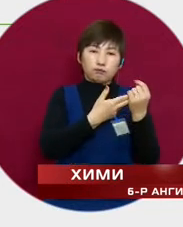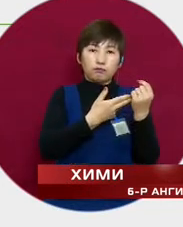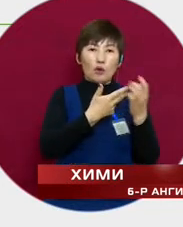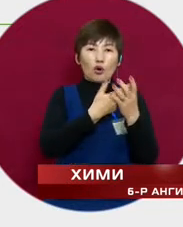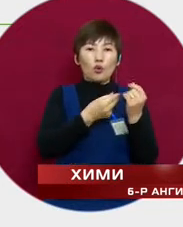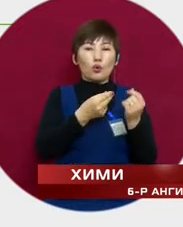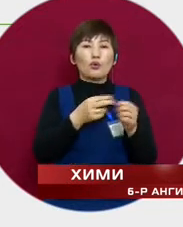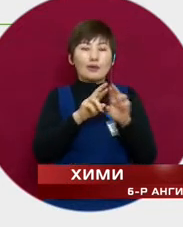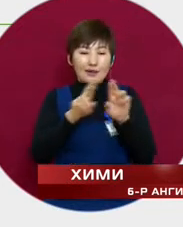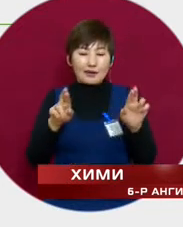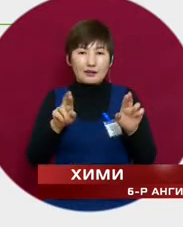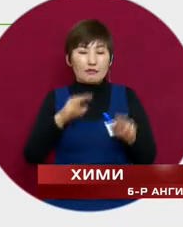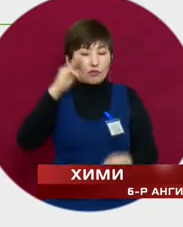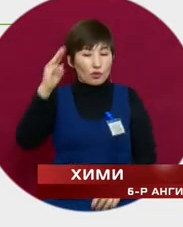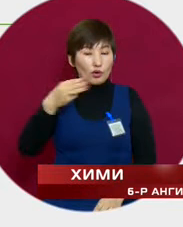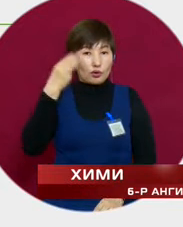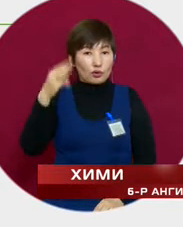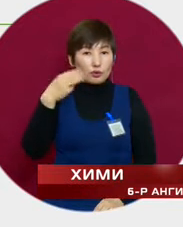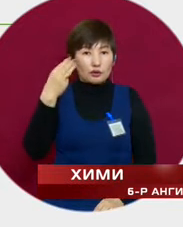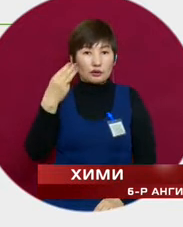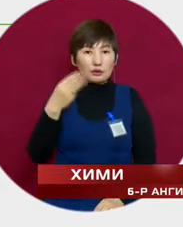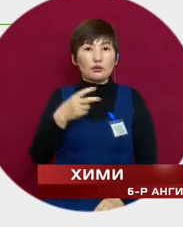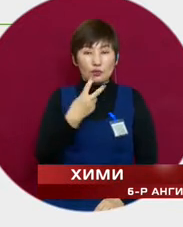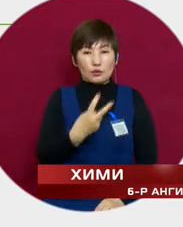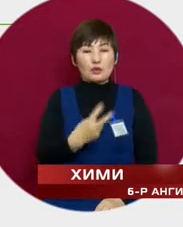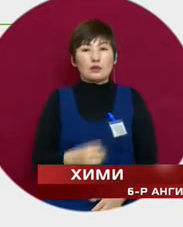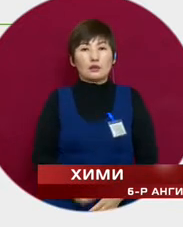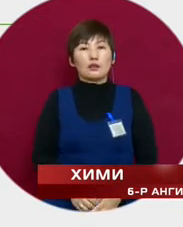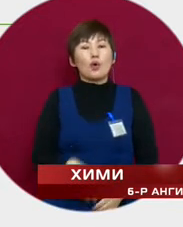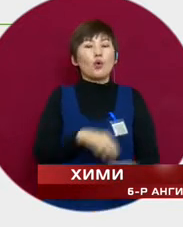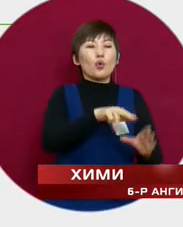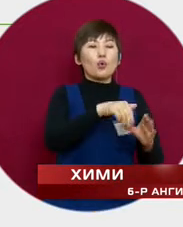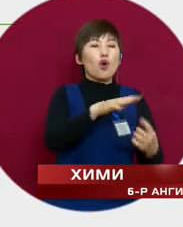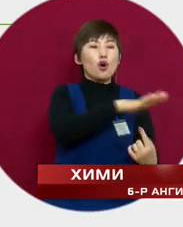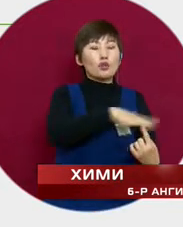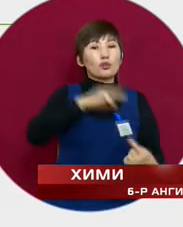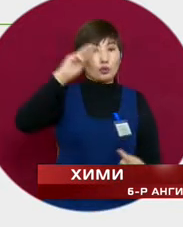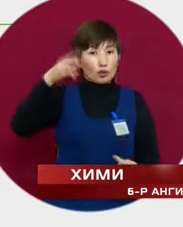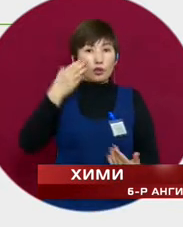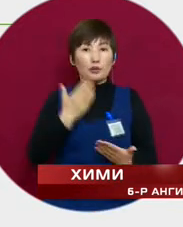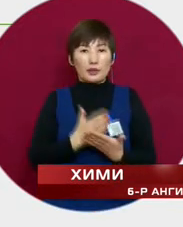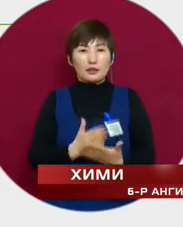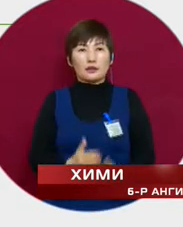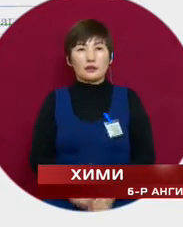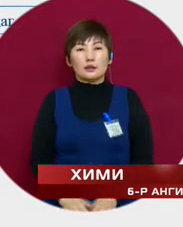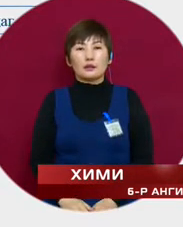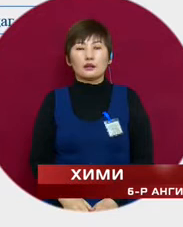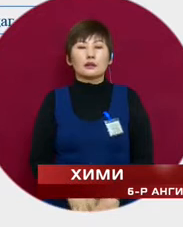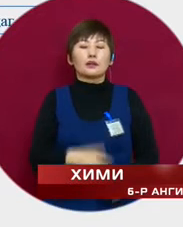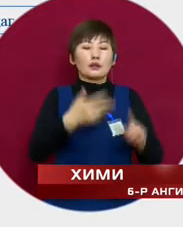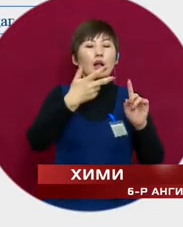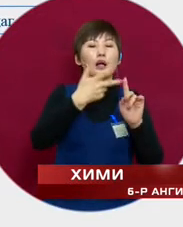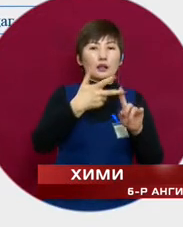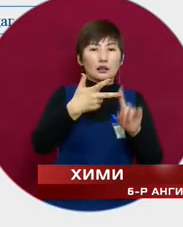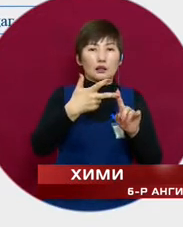лакмус, универсал илрүүлэгч, хүрэн байцааны илрүүлэгчээр уусмлын орчин тодорхойлсон. За, гуравт нь